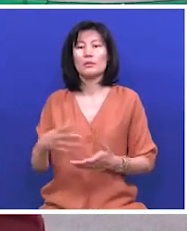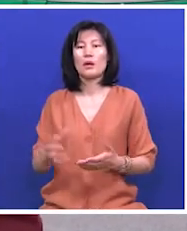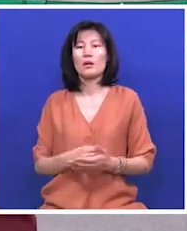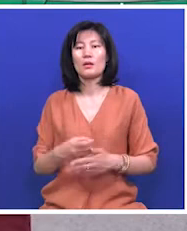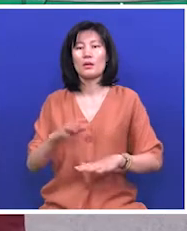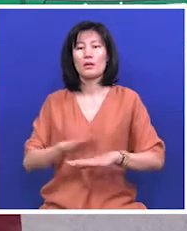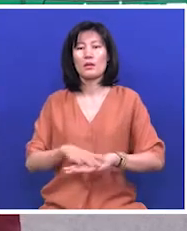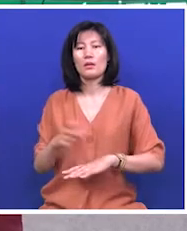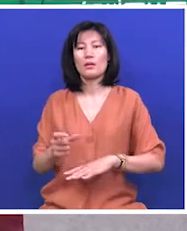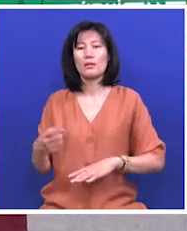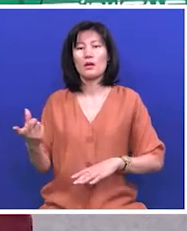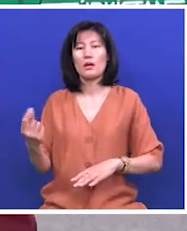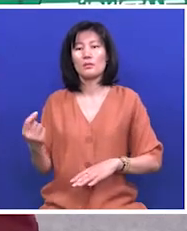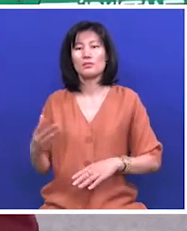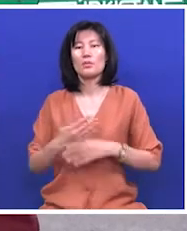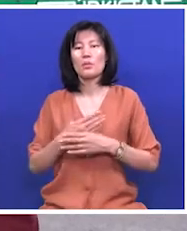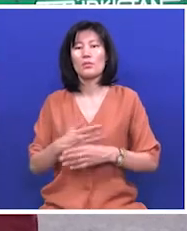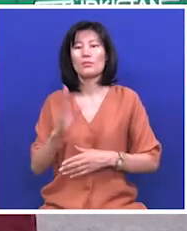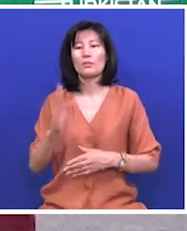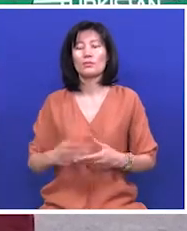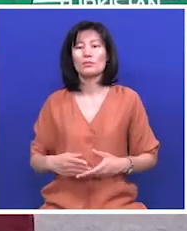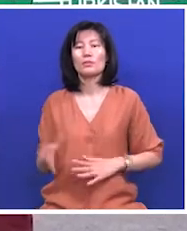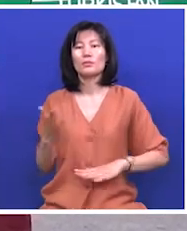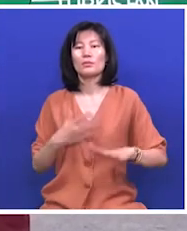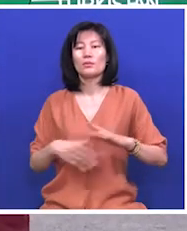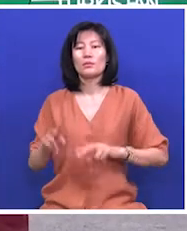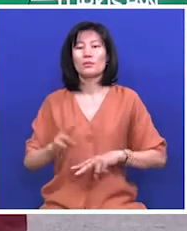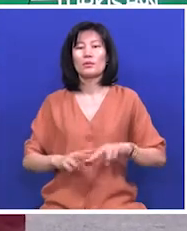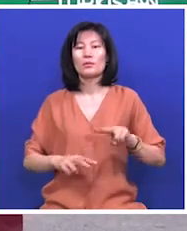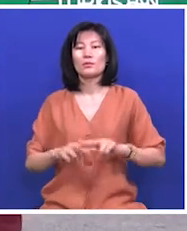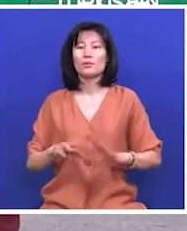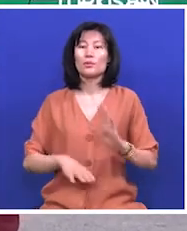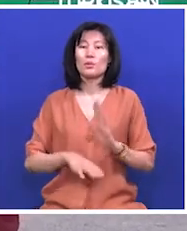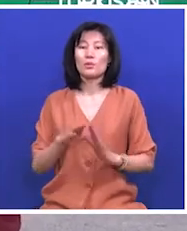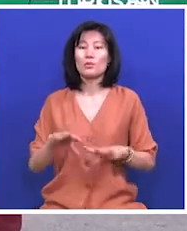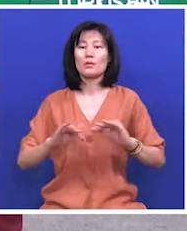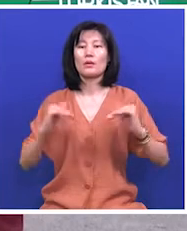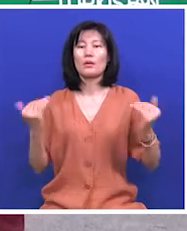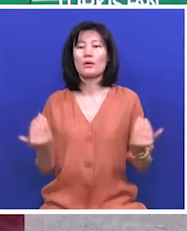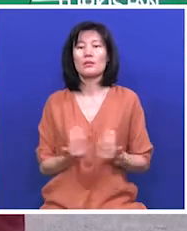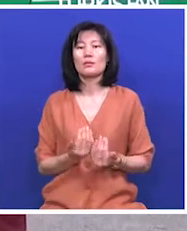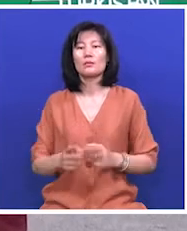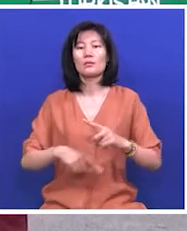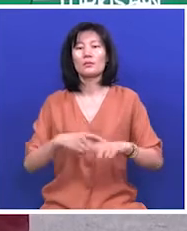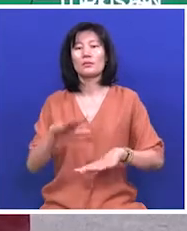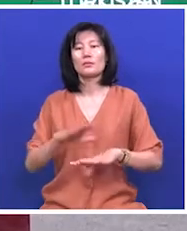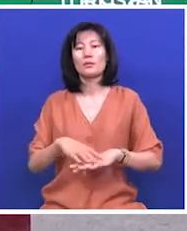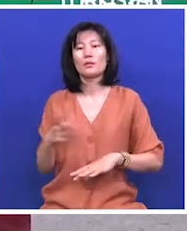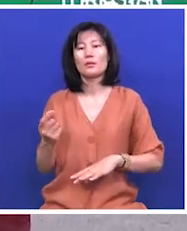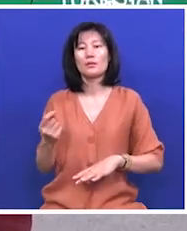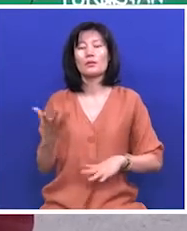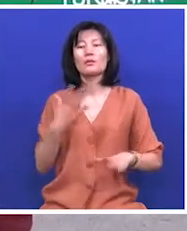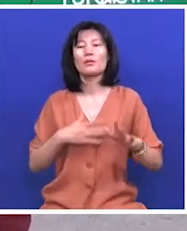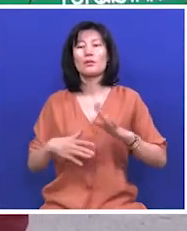келісім алдым. Халыққа кішкентай болса да көңілі көтерілсін. Карантиннен кейін халықтың